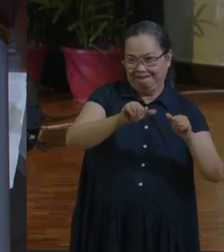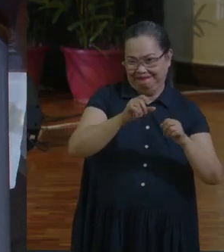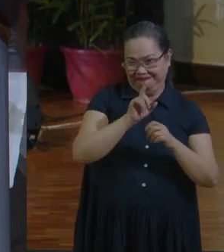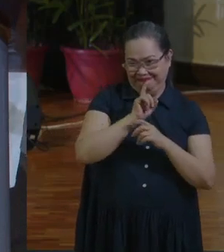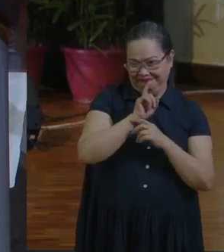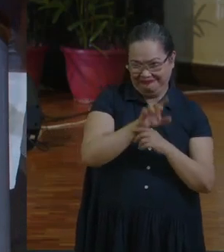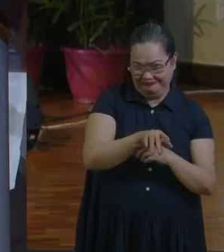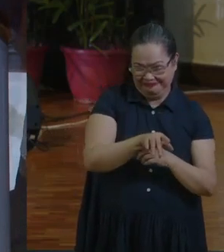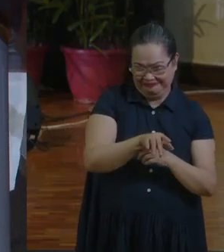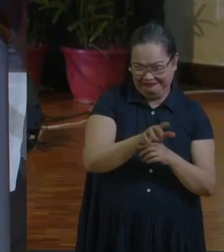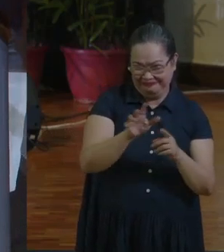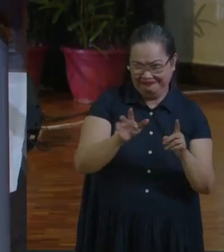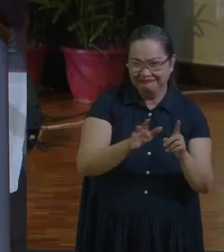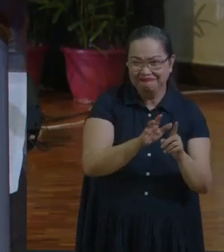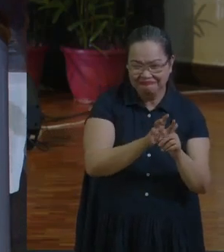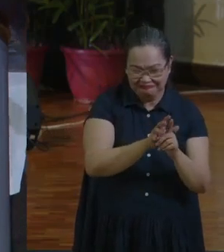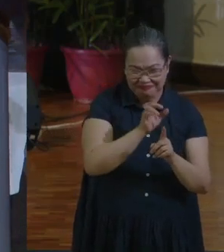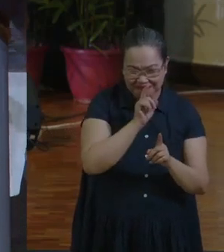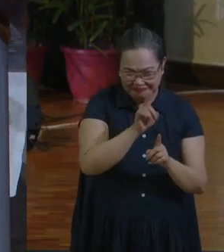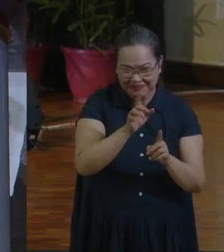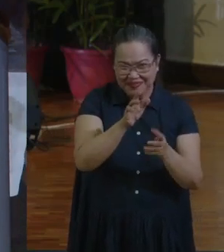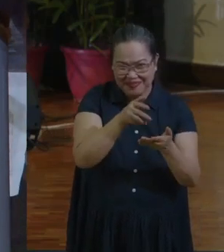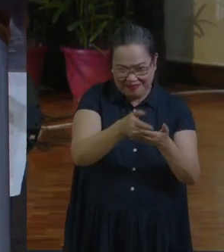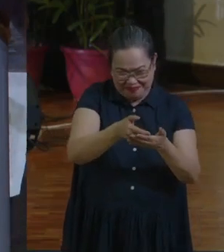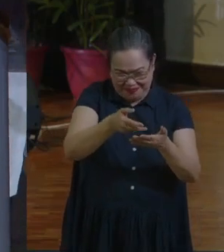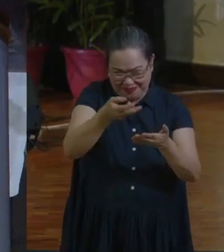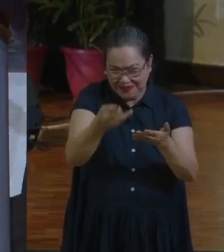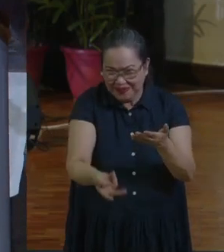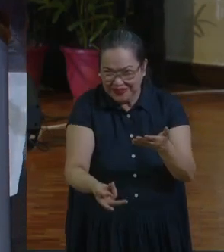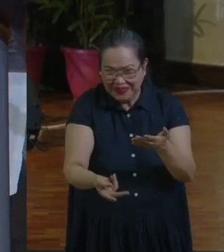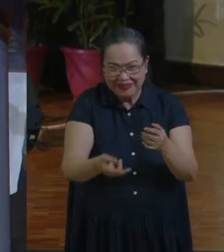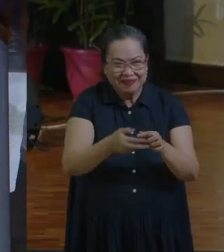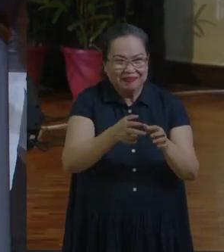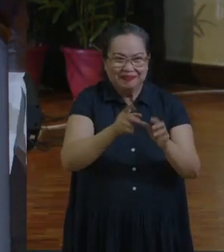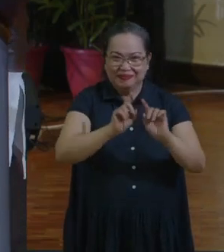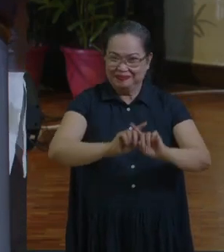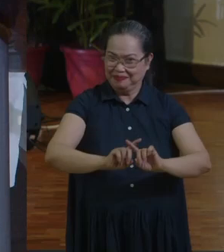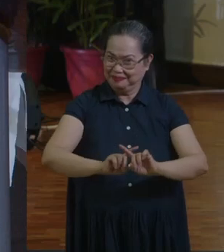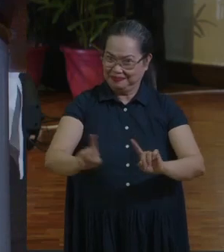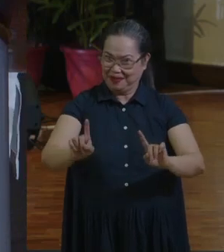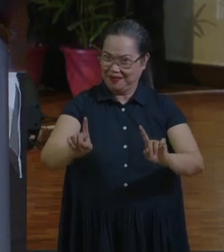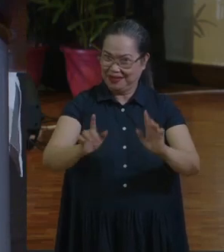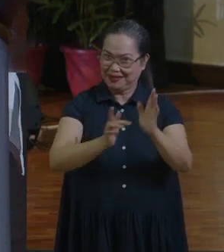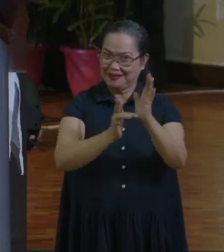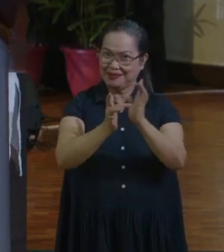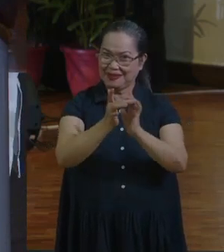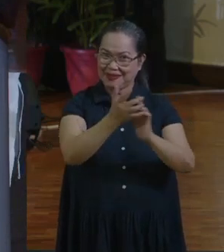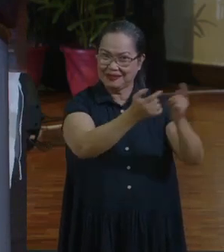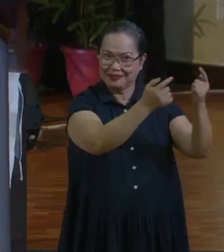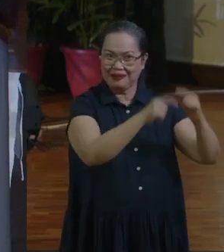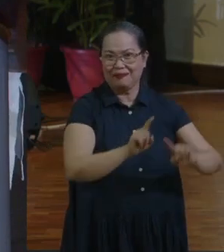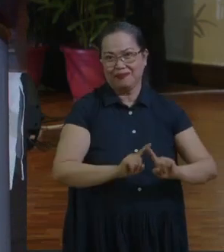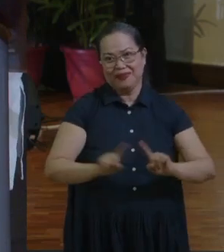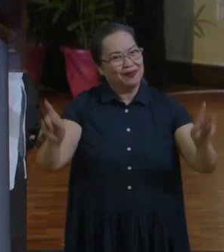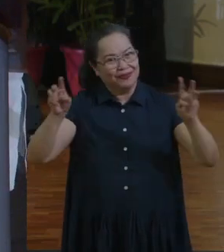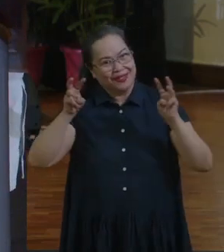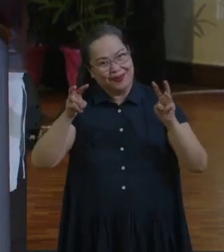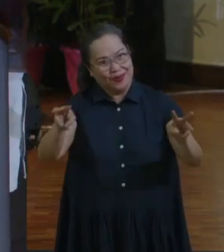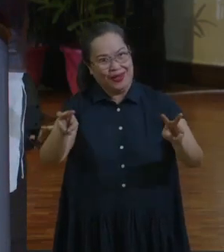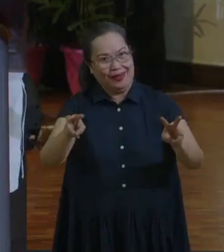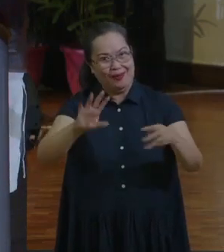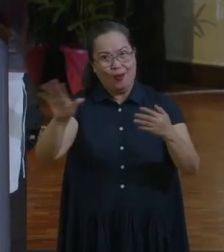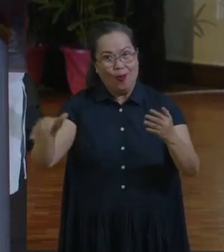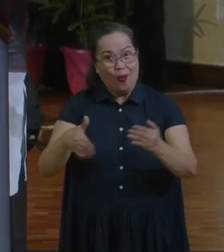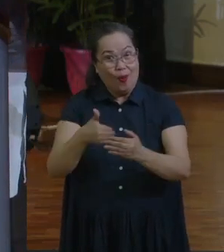at ang kanyang mga disipulo sa mga natisod dahil sa kakaibang pagdating ni Jesus. Ang pagsabi